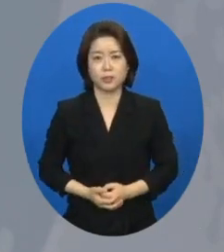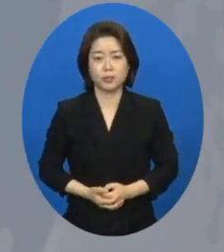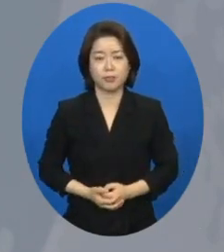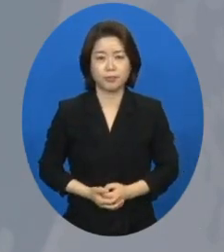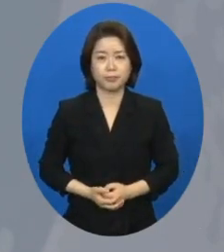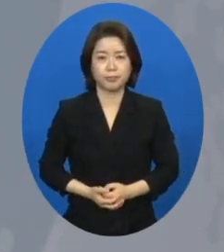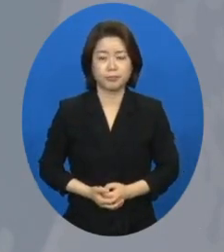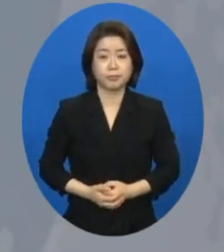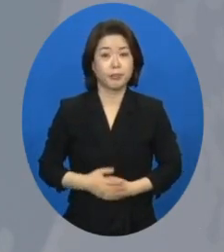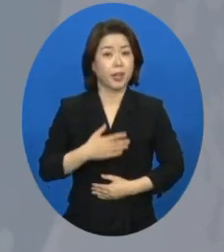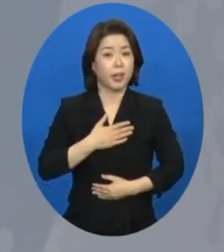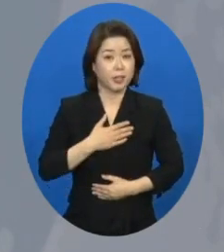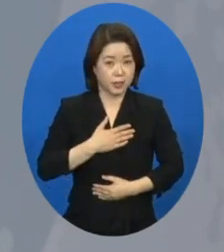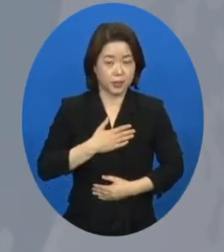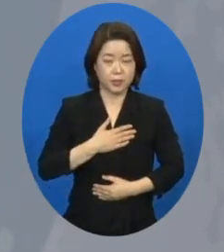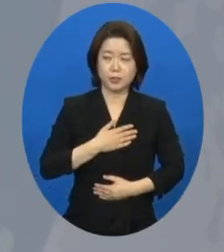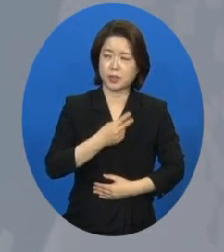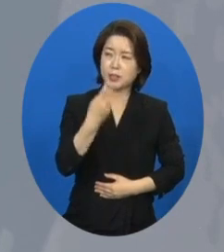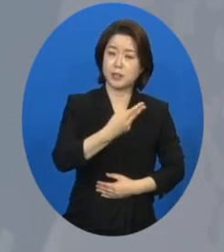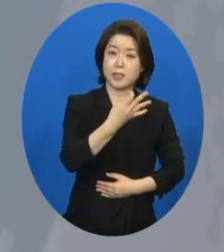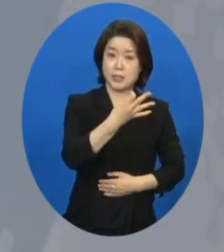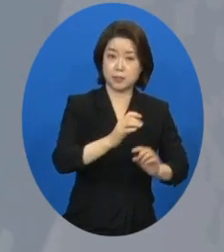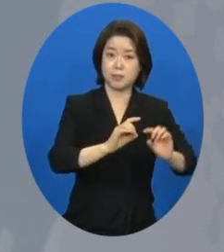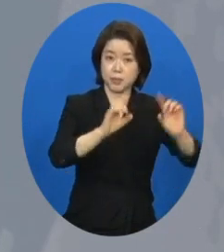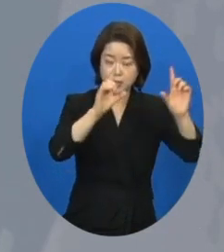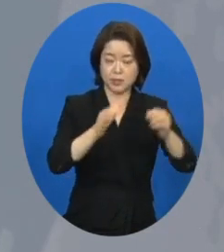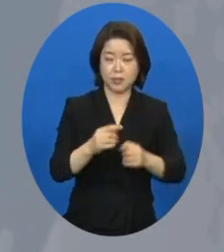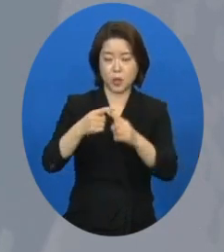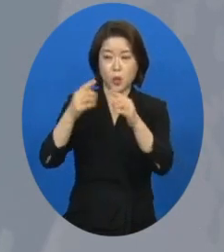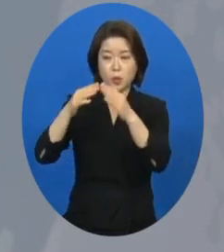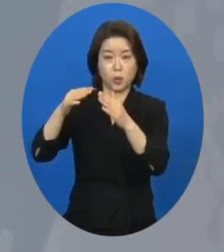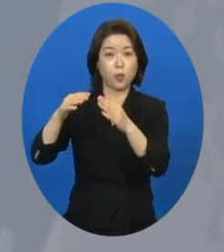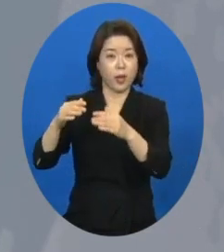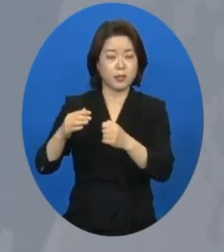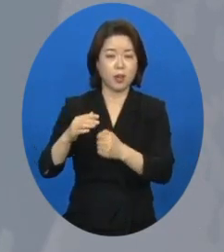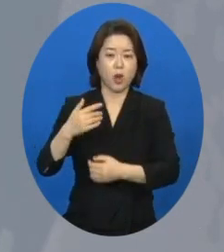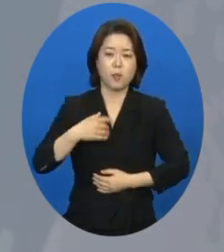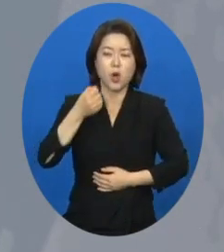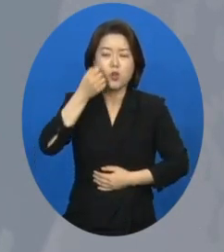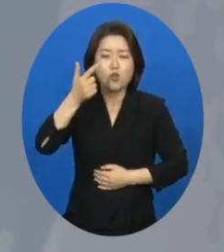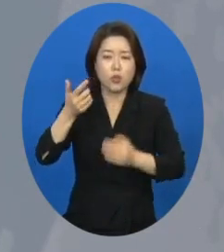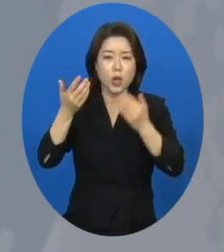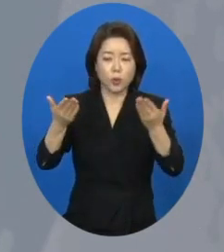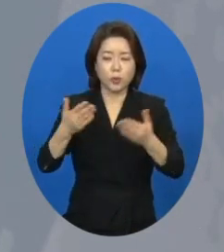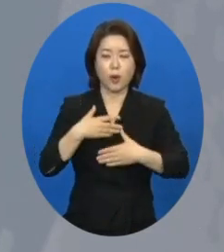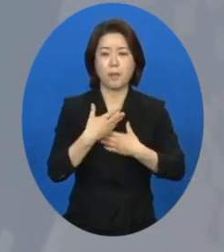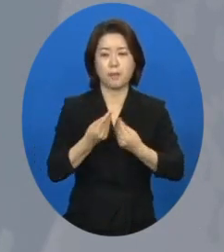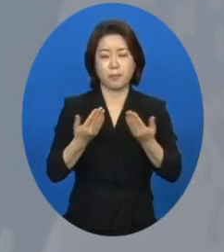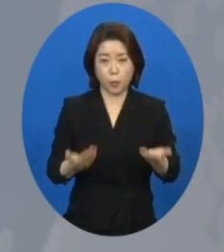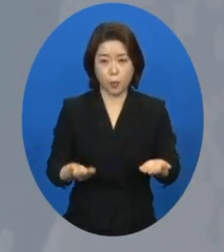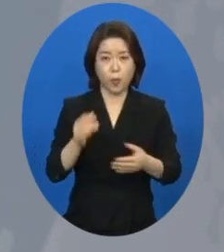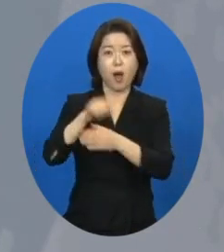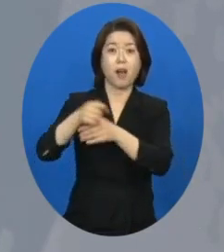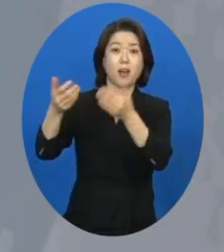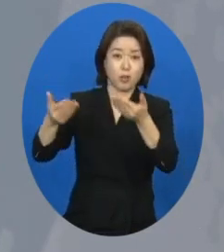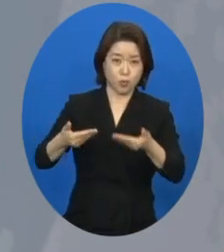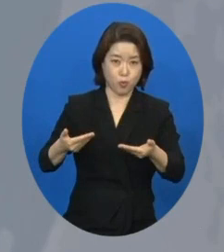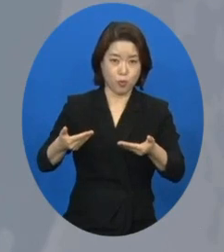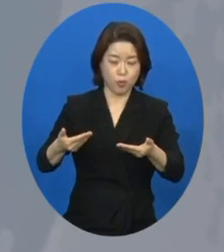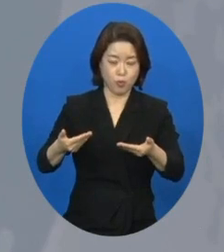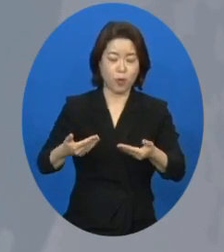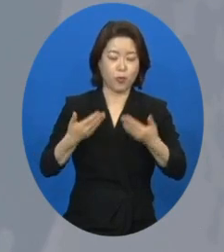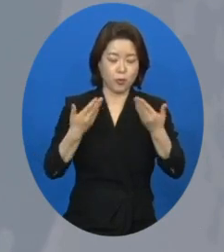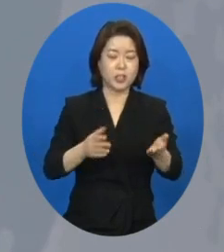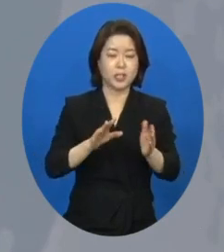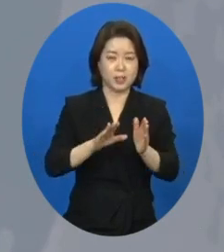저는 2014년 교회에서 6개월 동안 안식년 허락해 주셔서 안식년을 보낼